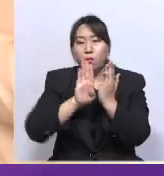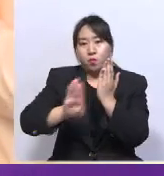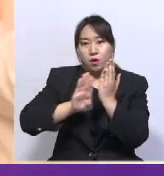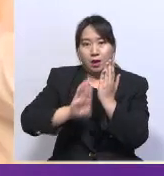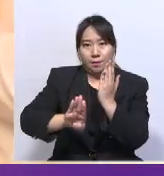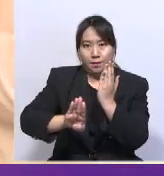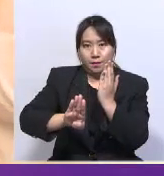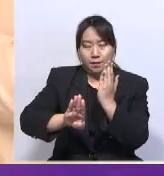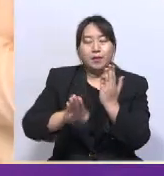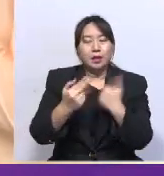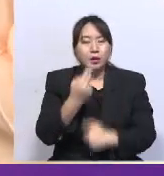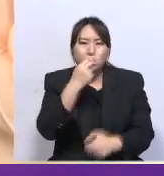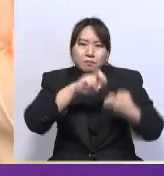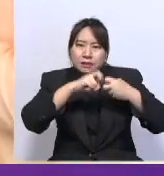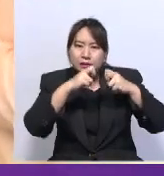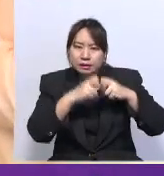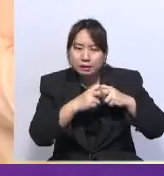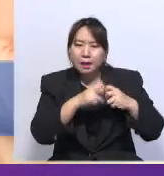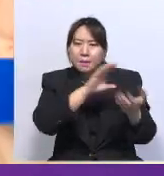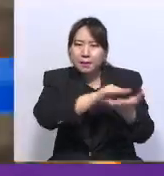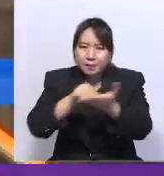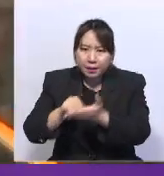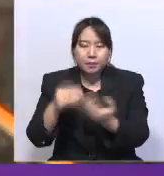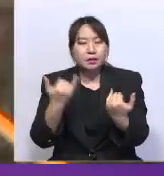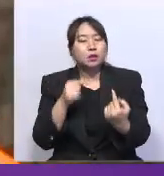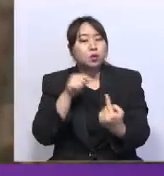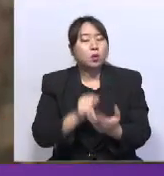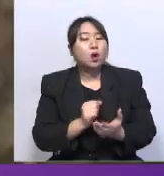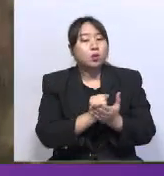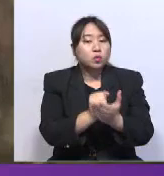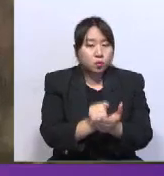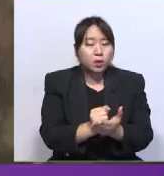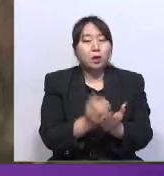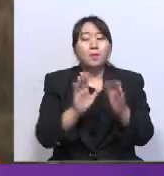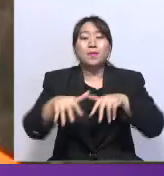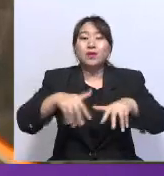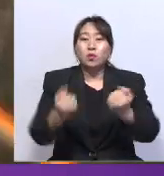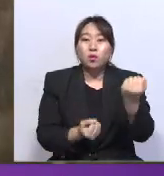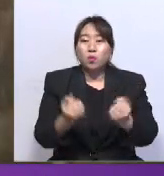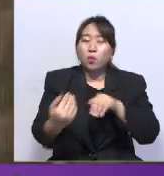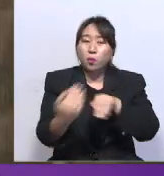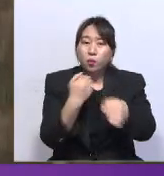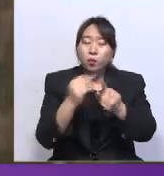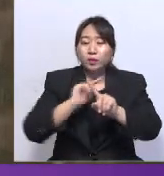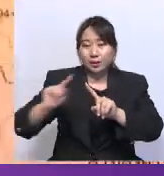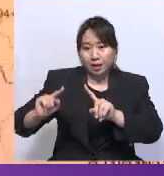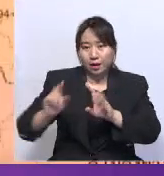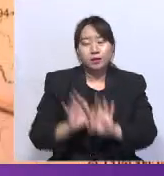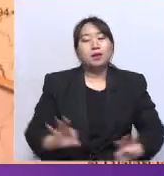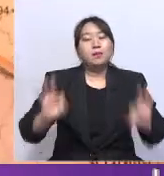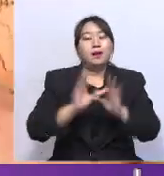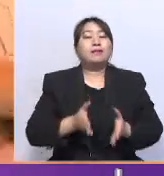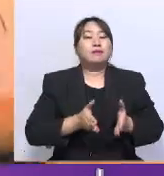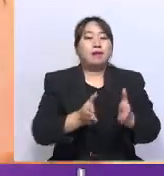มย์เพื่อรับฟังปัญหาเกี่ยวกับศักยภาพการอำนวยความสะดวกในการเดินทางของประชาชนโดยเฉพาะโครงข่ายทางหลวงแ